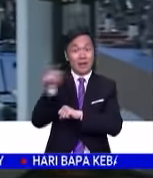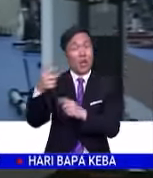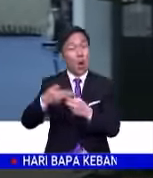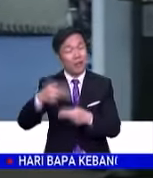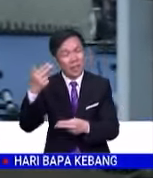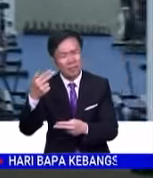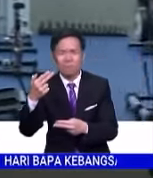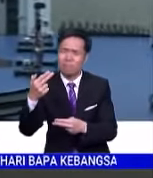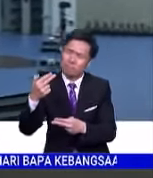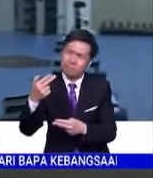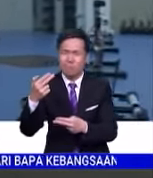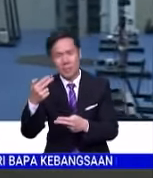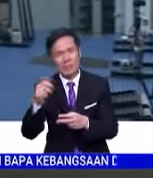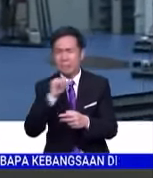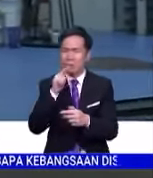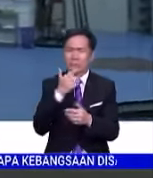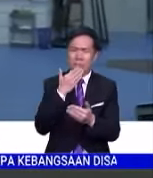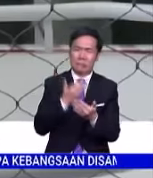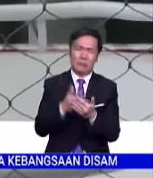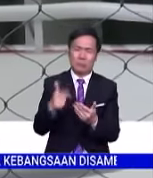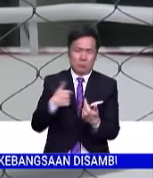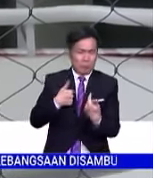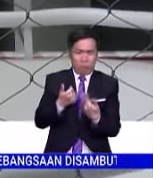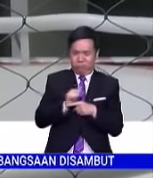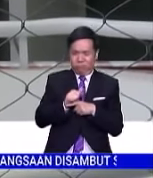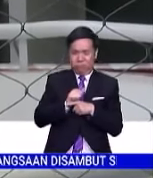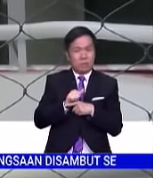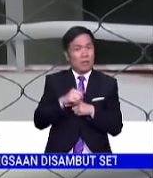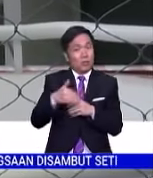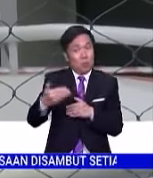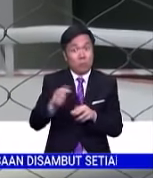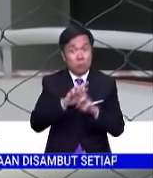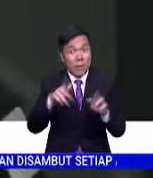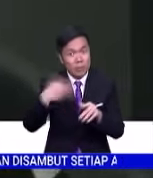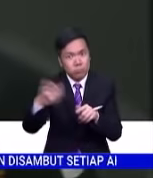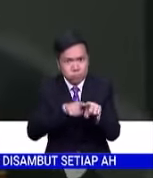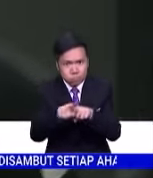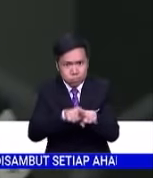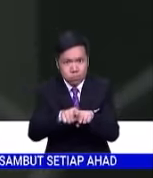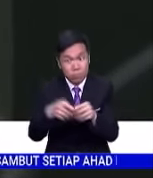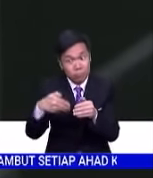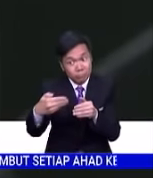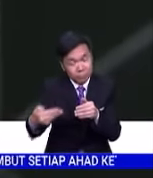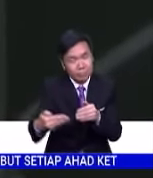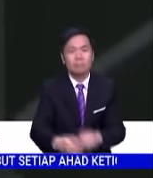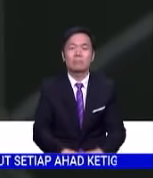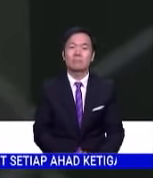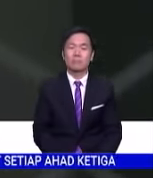hotel tidak akan membantu mereka mengekalkan prestasi pada perlumbaan seterusnya.